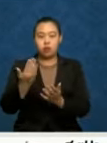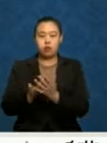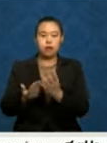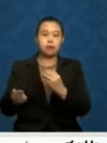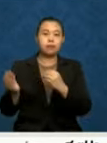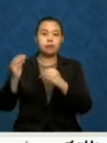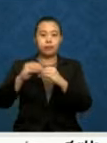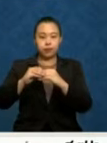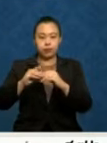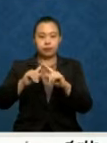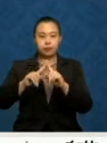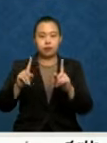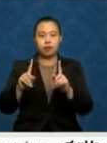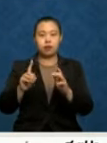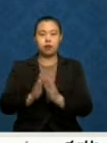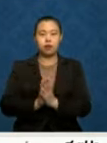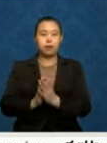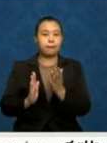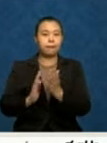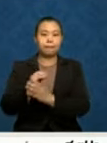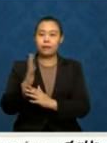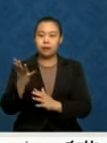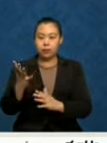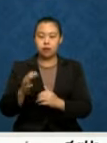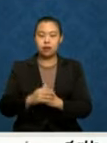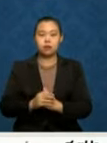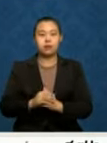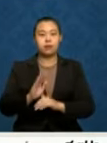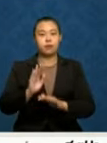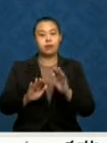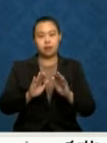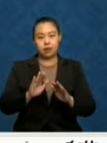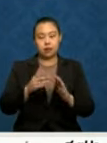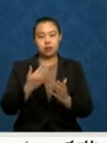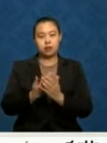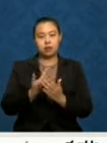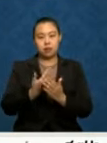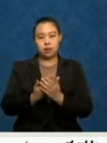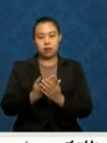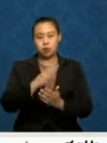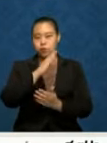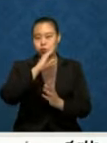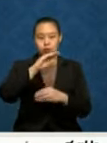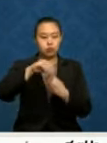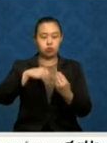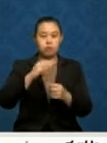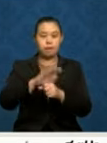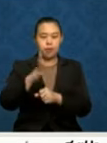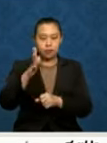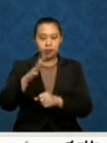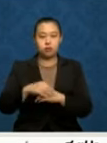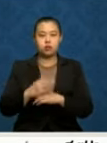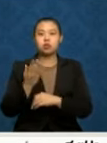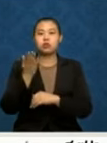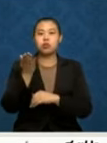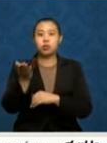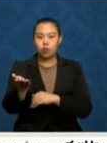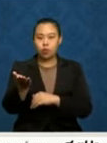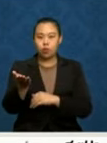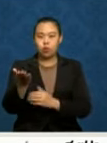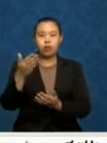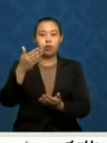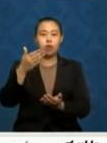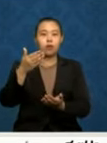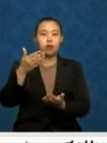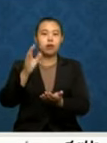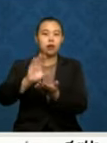งแต่ก็ไม่ได้รับนะครับเป็นประมาณการที่เกิดขึ้นก็คิดว่าถ้าเงินไม่พอในส่วนนี้ก็อาจจะต้องรบกวนขอใช้งบกลางของ